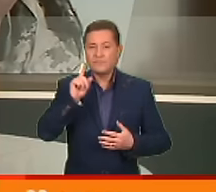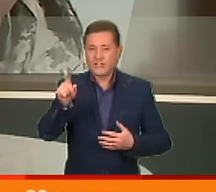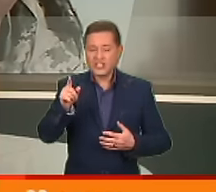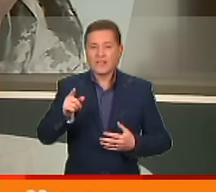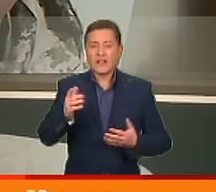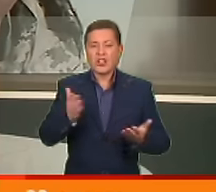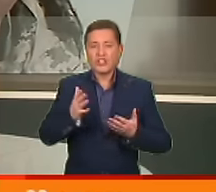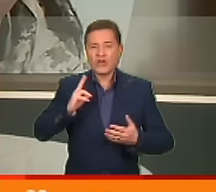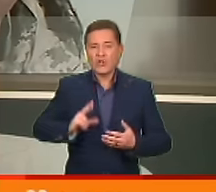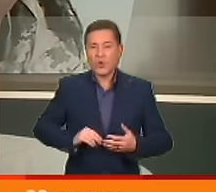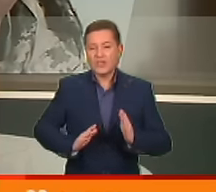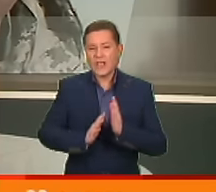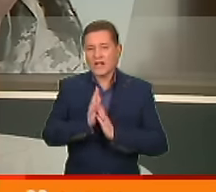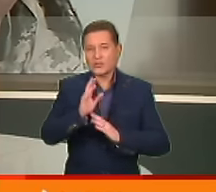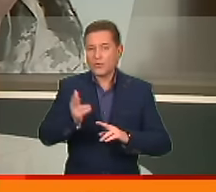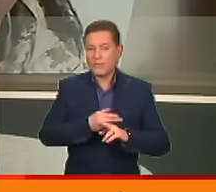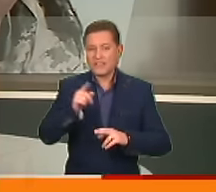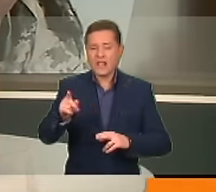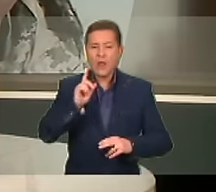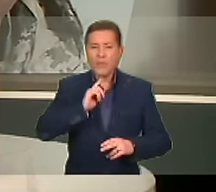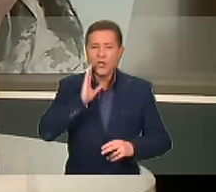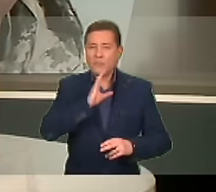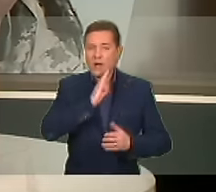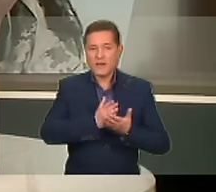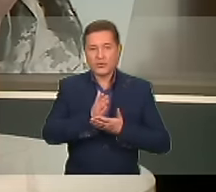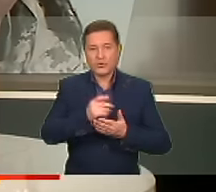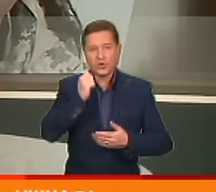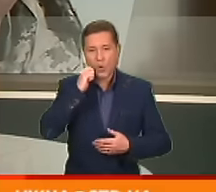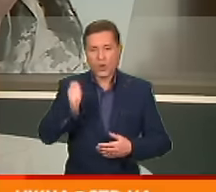Жінки, чиї доньки ростуть без неї, поки їхня мама служить українському народові.